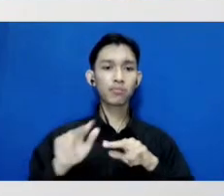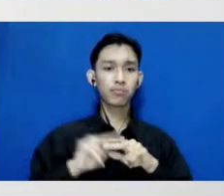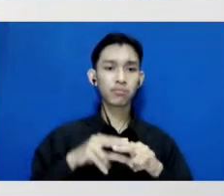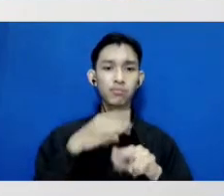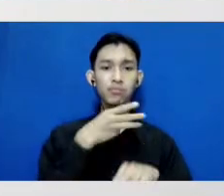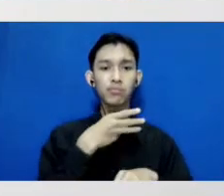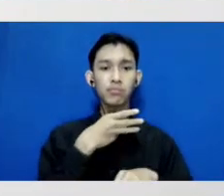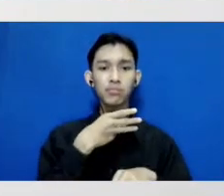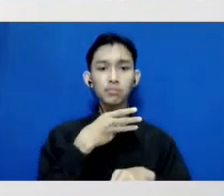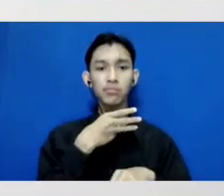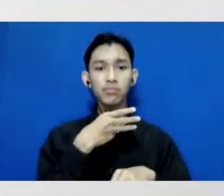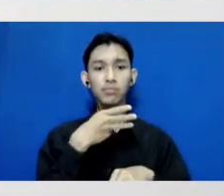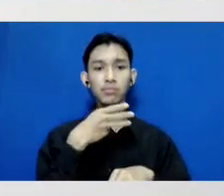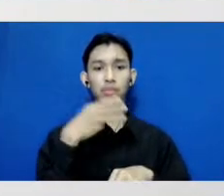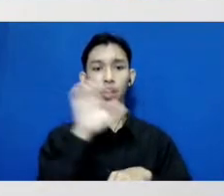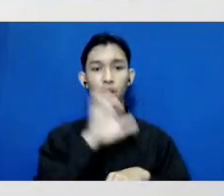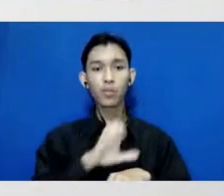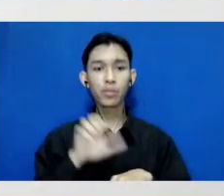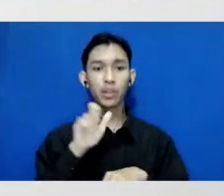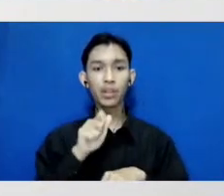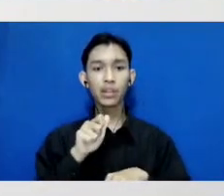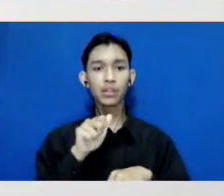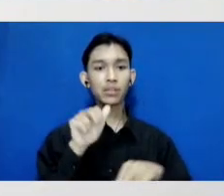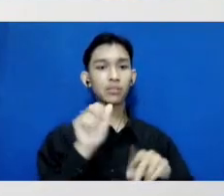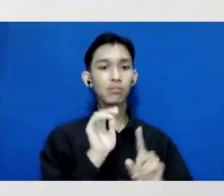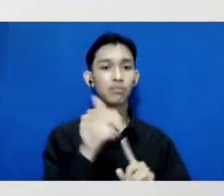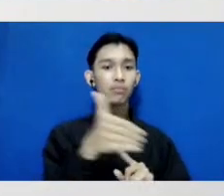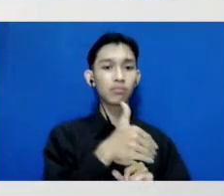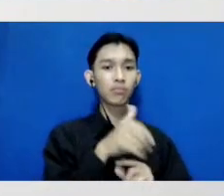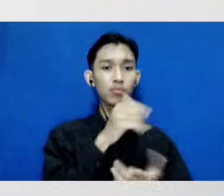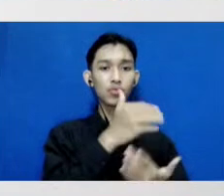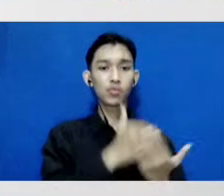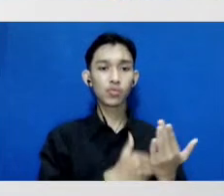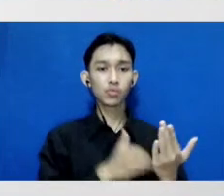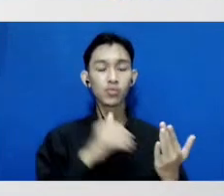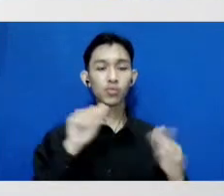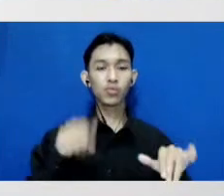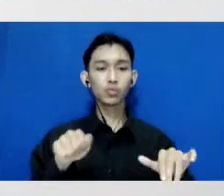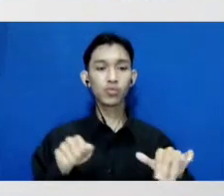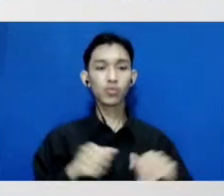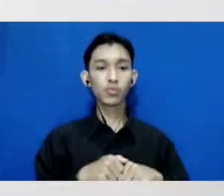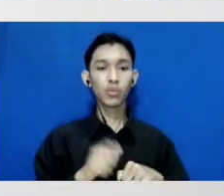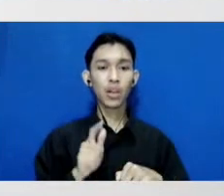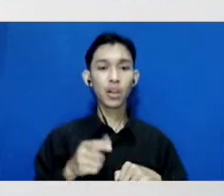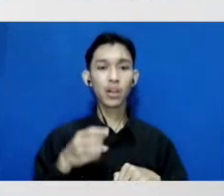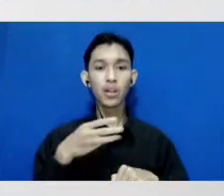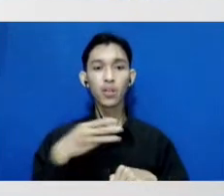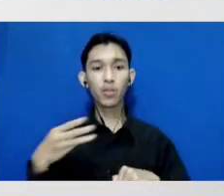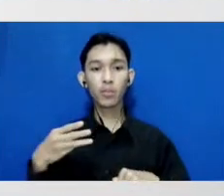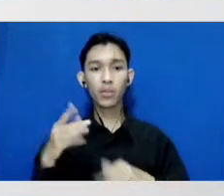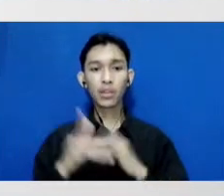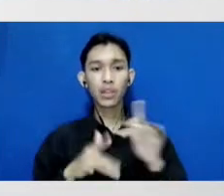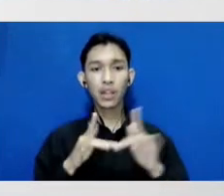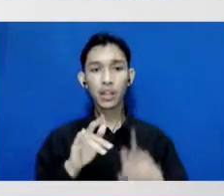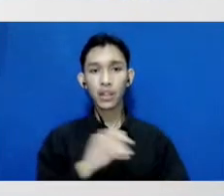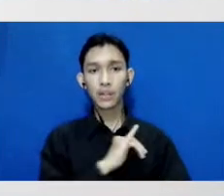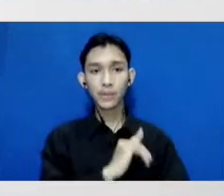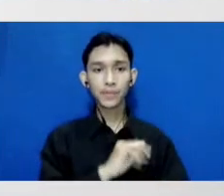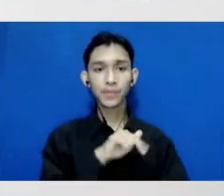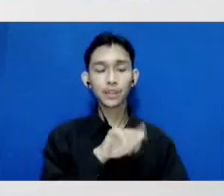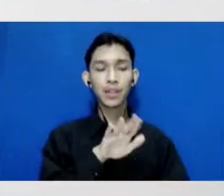juga rencana untuk meluncurkan European Digital Identity. Saat ini semuanya sedang